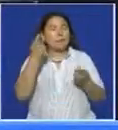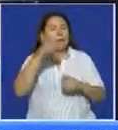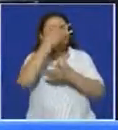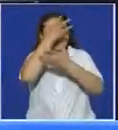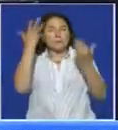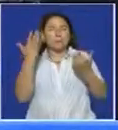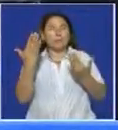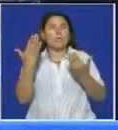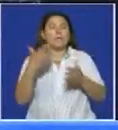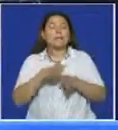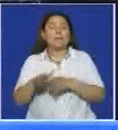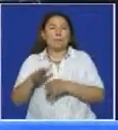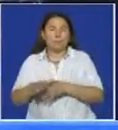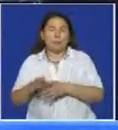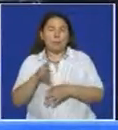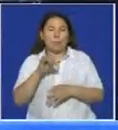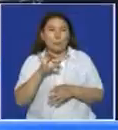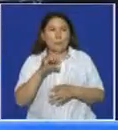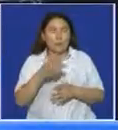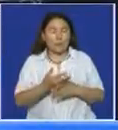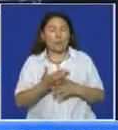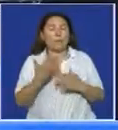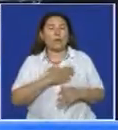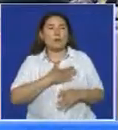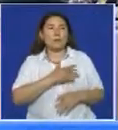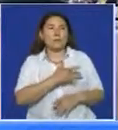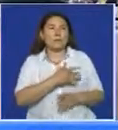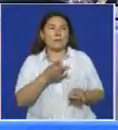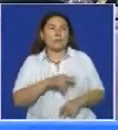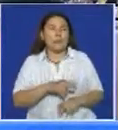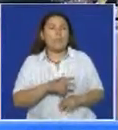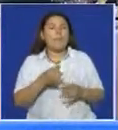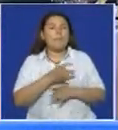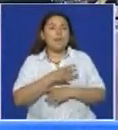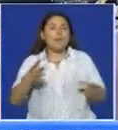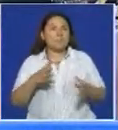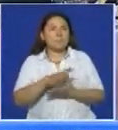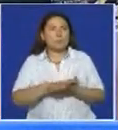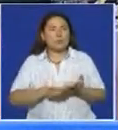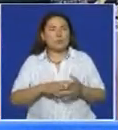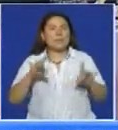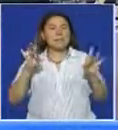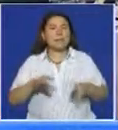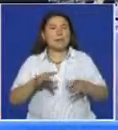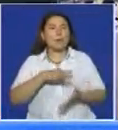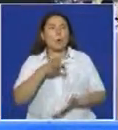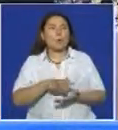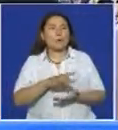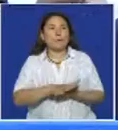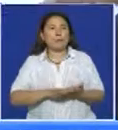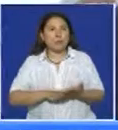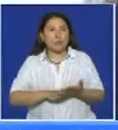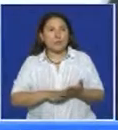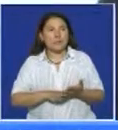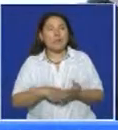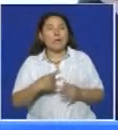их подвиги боевые и трудовые они всегда в наших сердцах праздничные торжества продолжились в одном из ресторанов города где для почетных гостей был